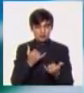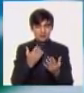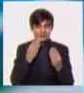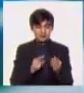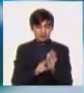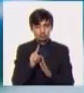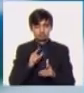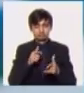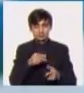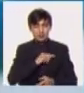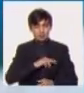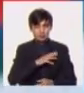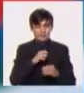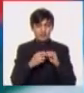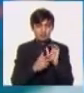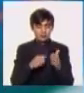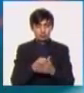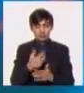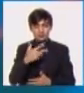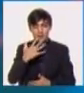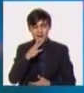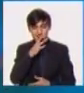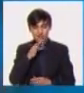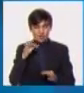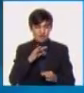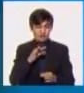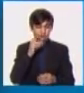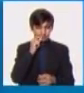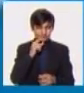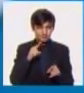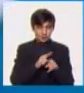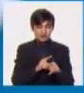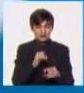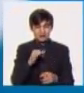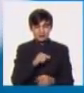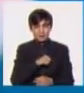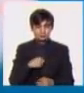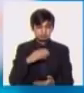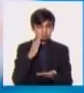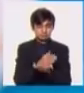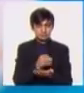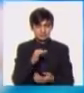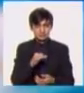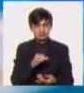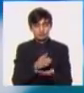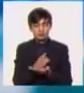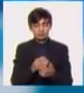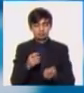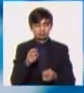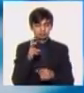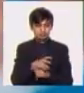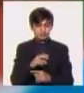кірісті. 18-35 жас аралығындағы тепсе темір үзетін жігіттер ерікті түрде өзінің азаматтық борышын орындау